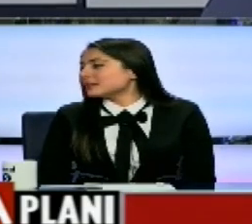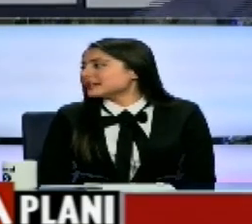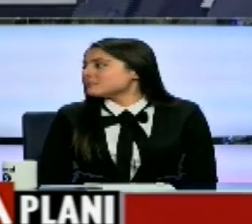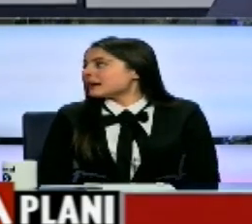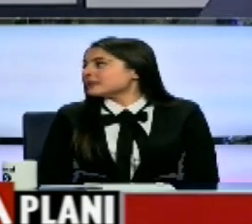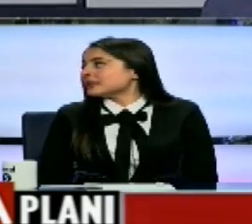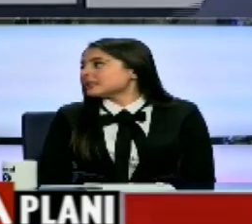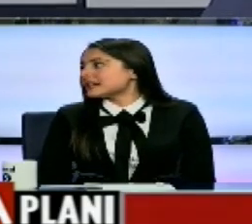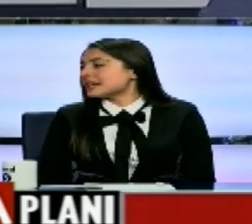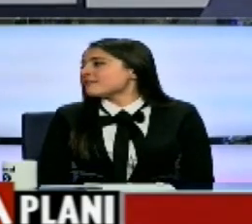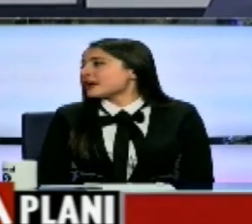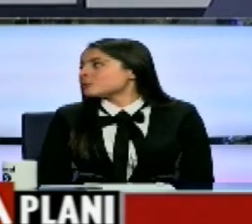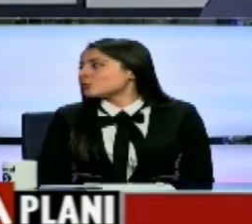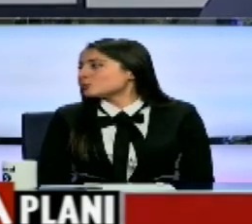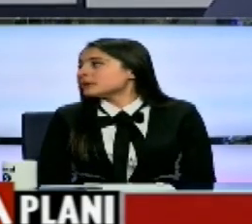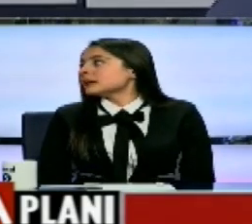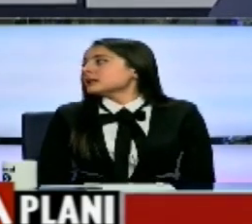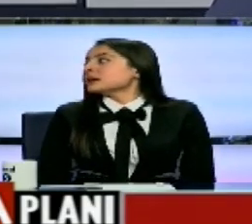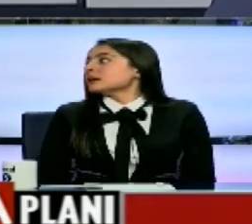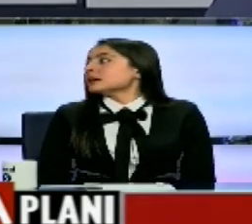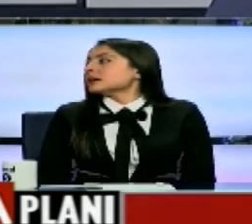bir ihtimal zaten vermiyorum.